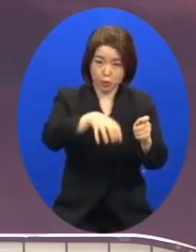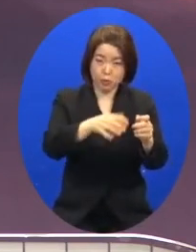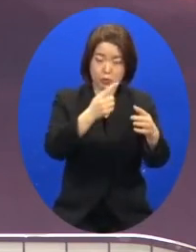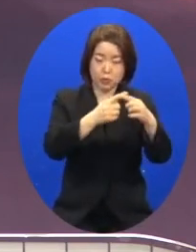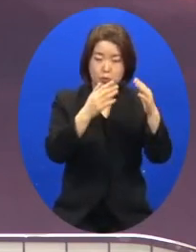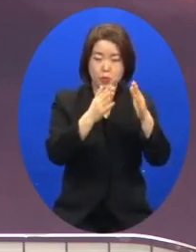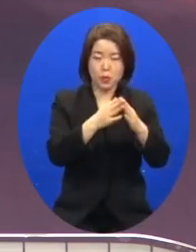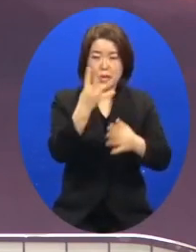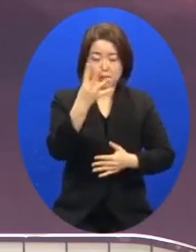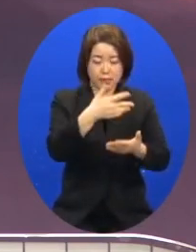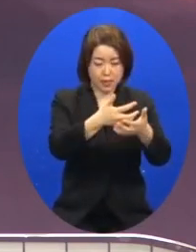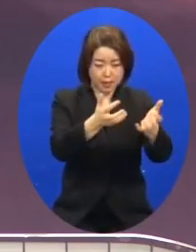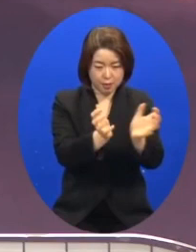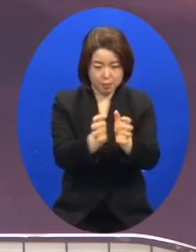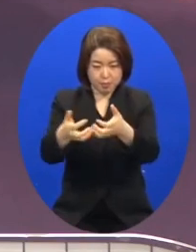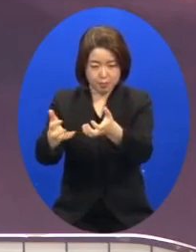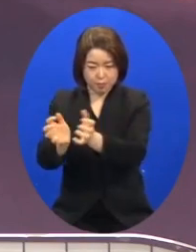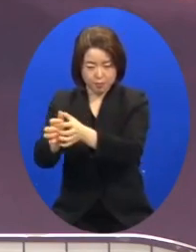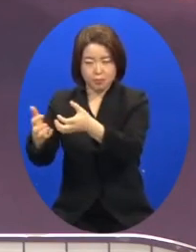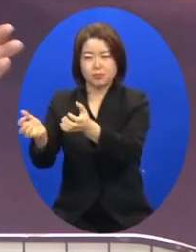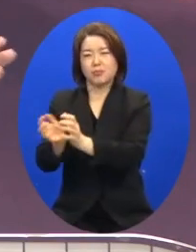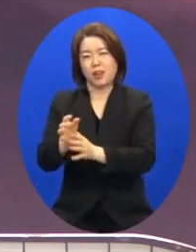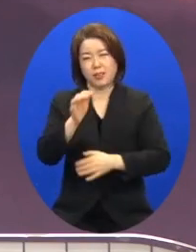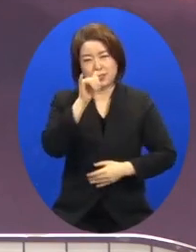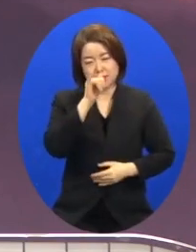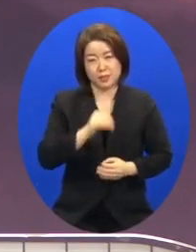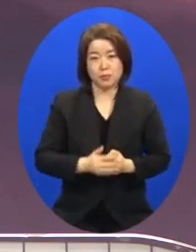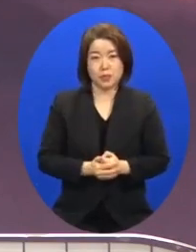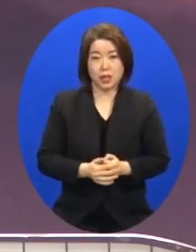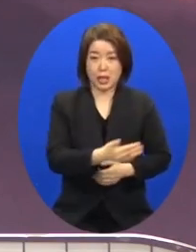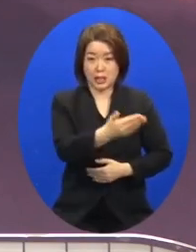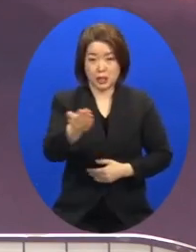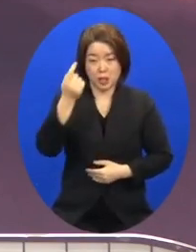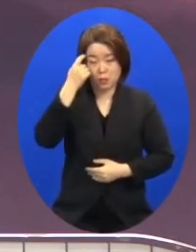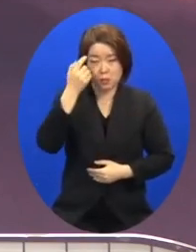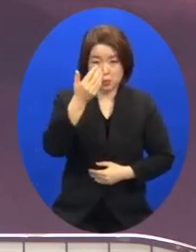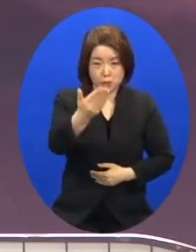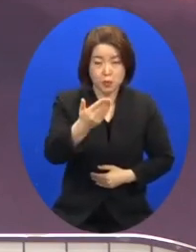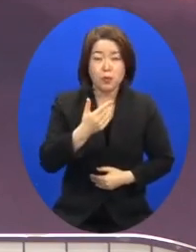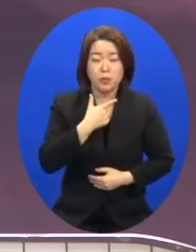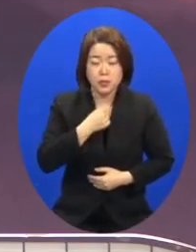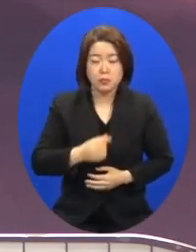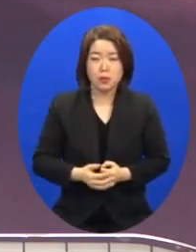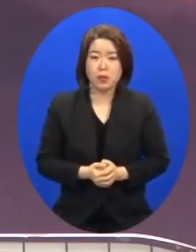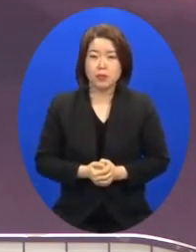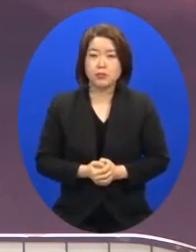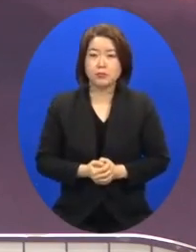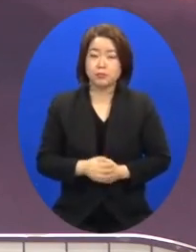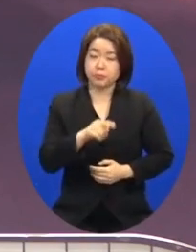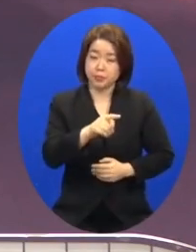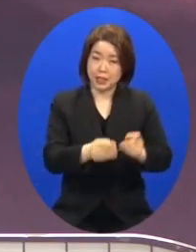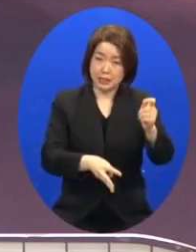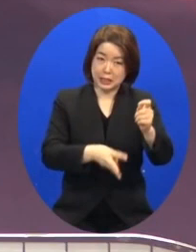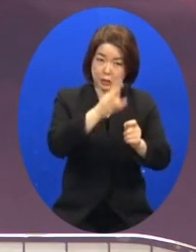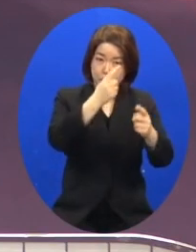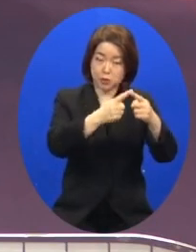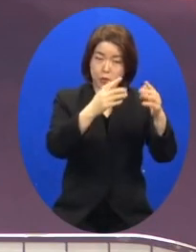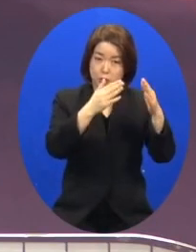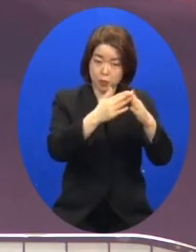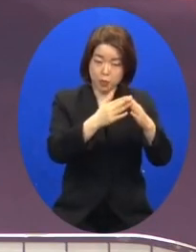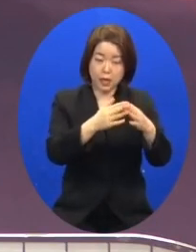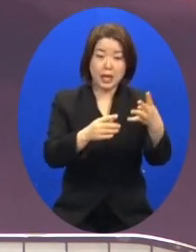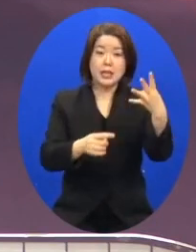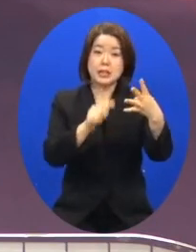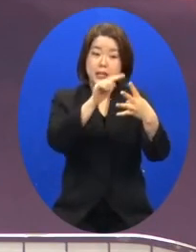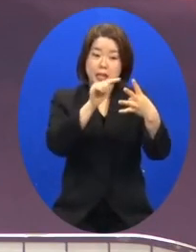파가 생겼습니다 여러분에게 한번 질문 드리고 싶은데 그런 고린도 교회의 내 파에 대해서